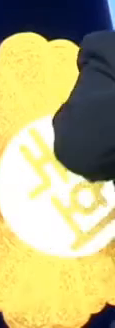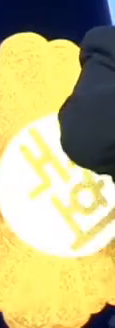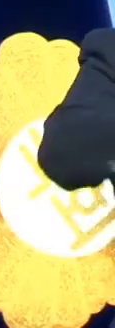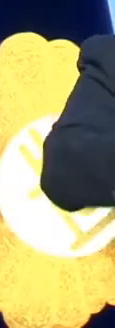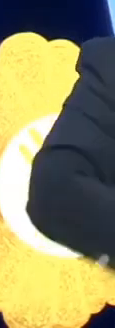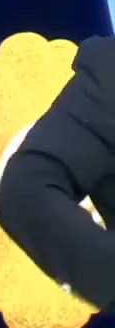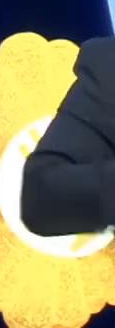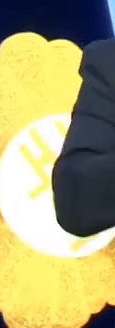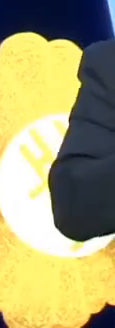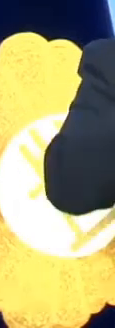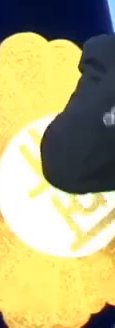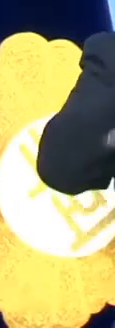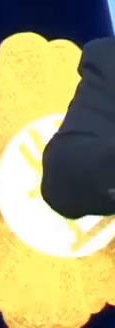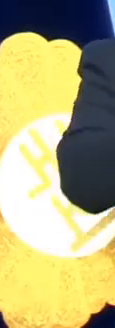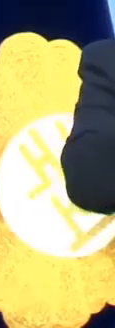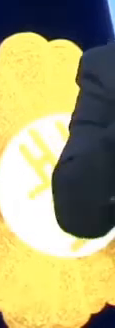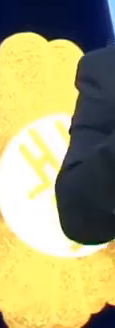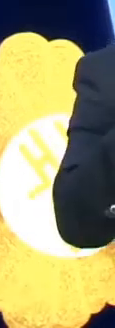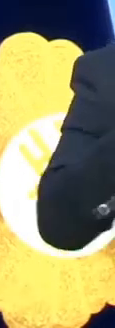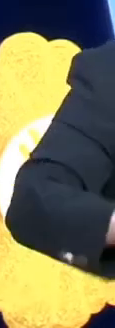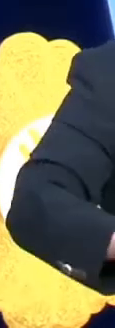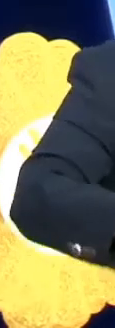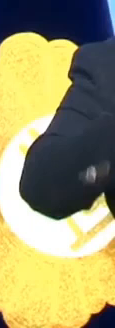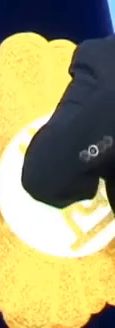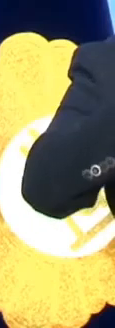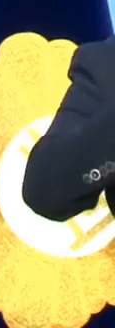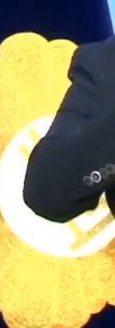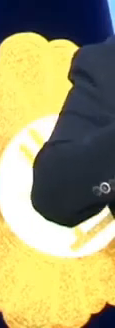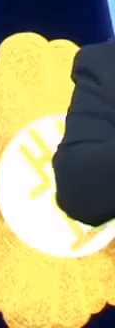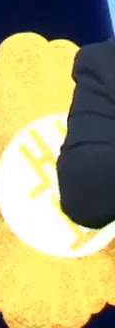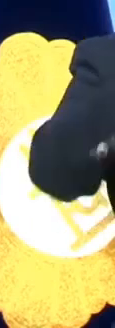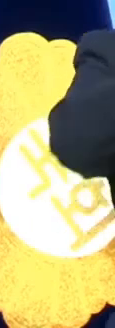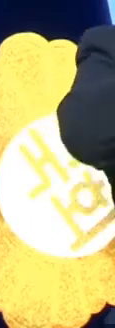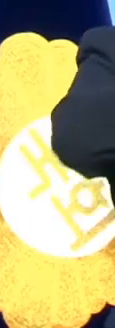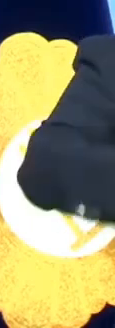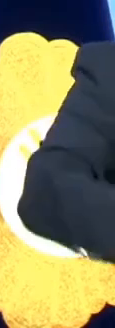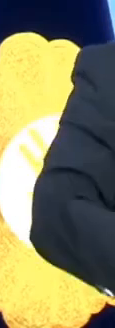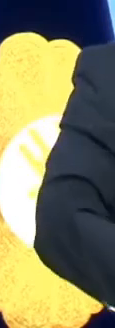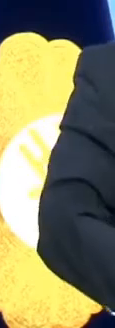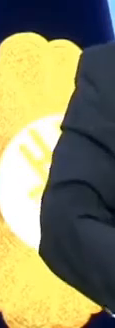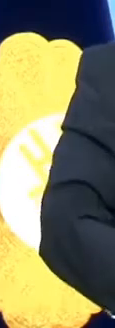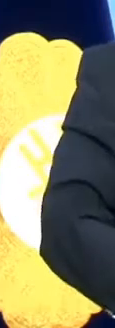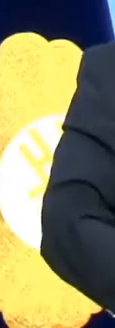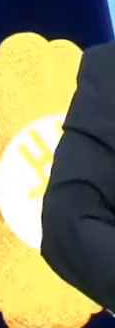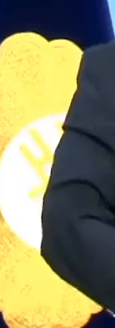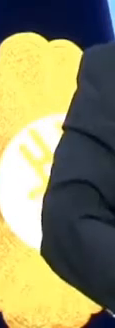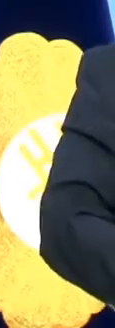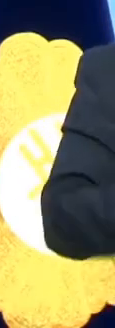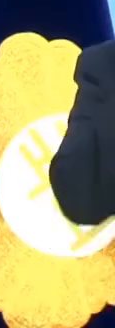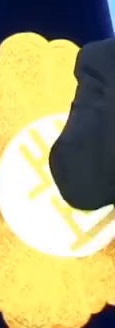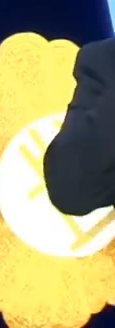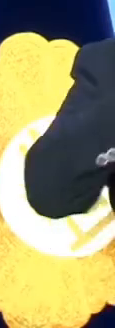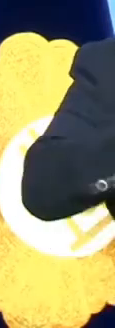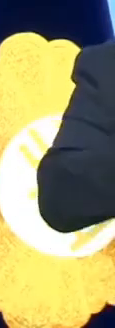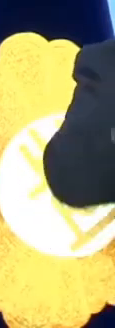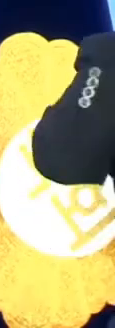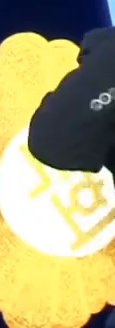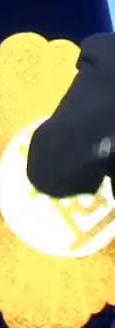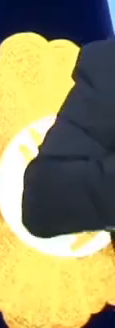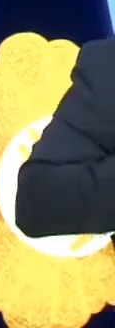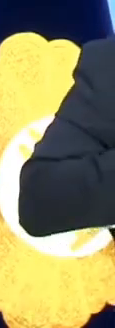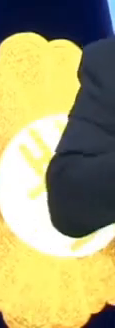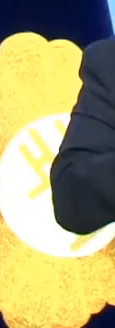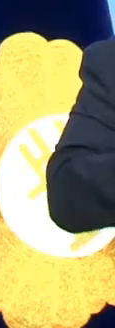채택을 거쳐서 8월 19일 이사 청문회가 개최될 예정입니다 다음 지난주 국민 동의 청원